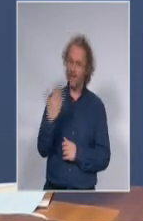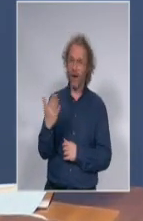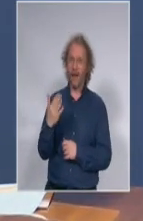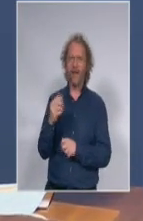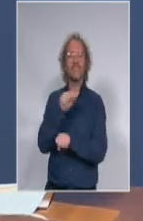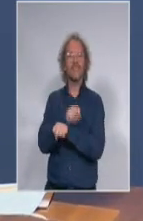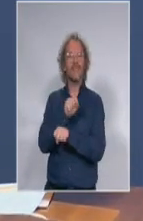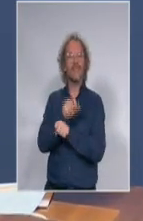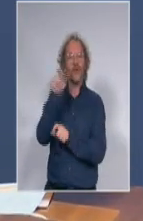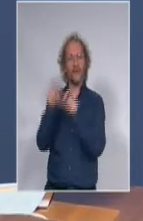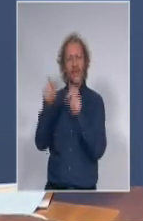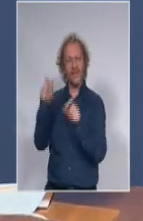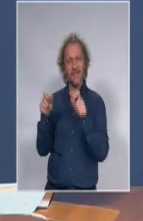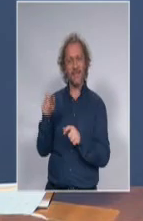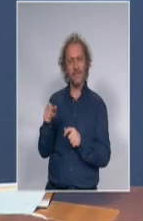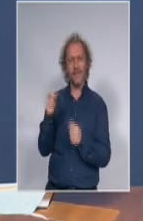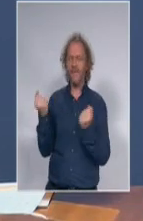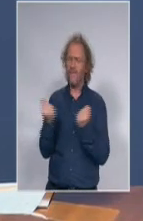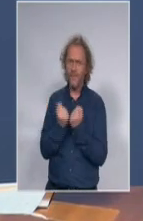rade i vojsci, naravno,